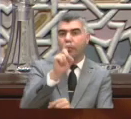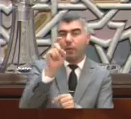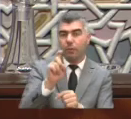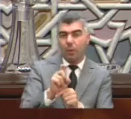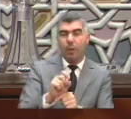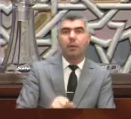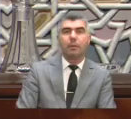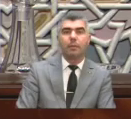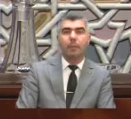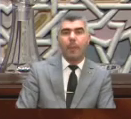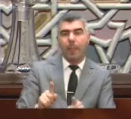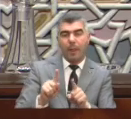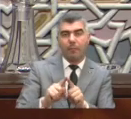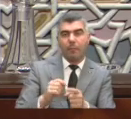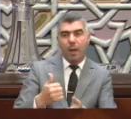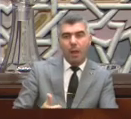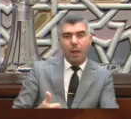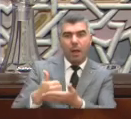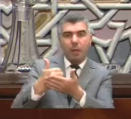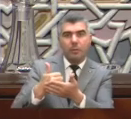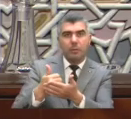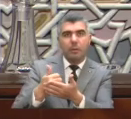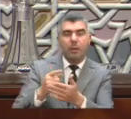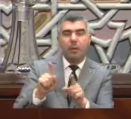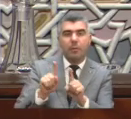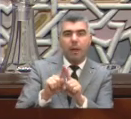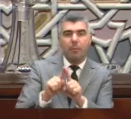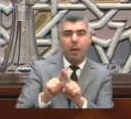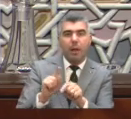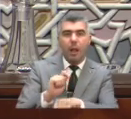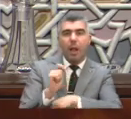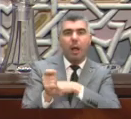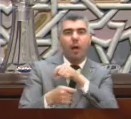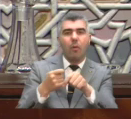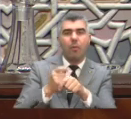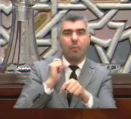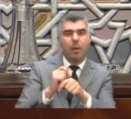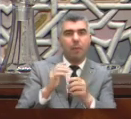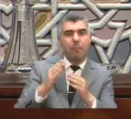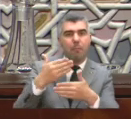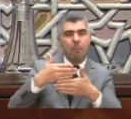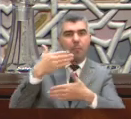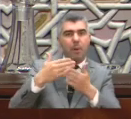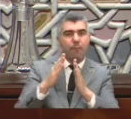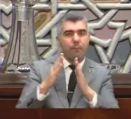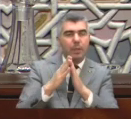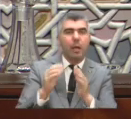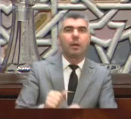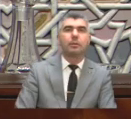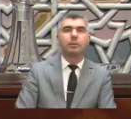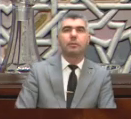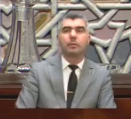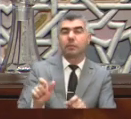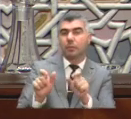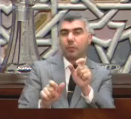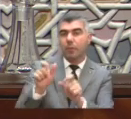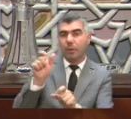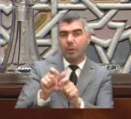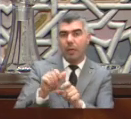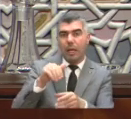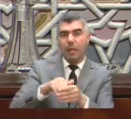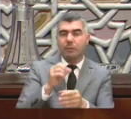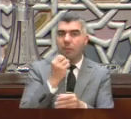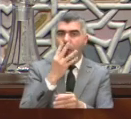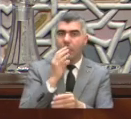العرض السكني المقدم لساكنة العالم القروي للسيدات والسادة النواب المحترمون من الفريق